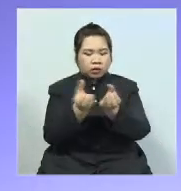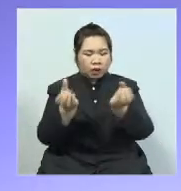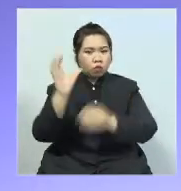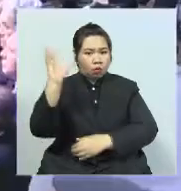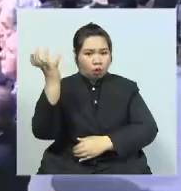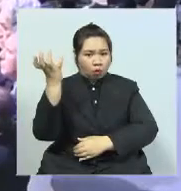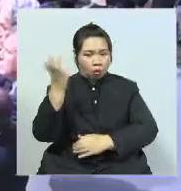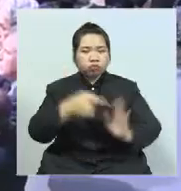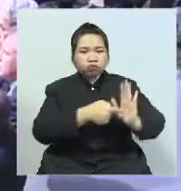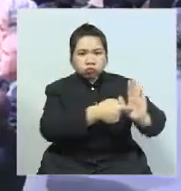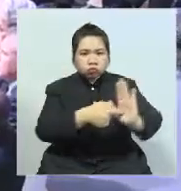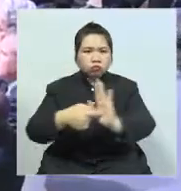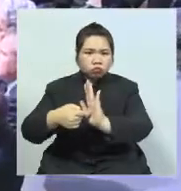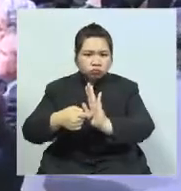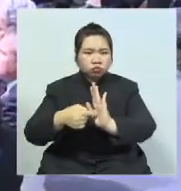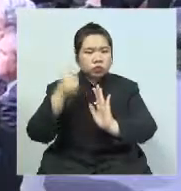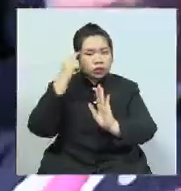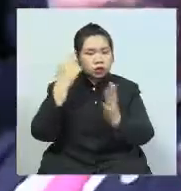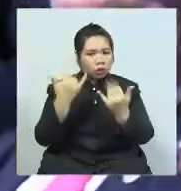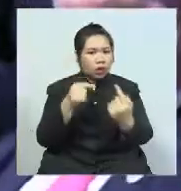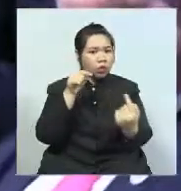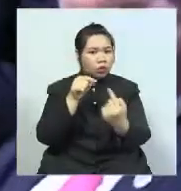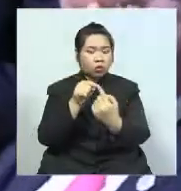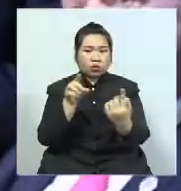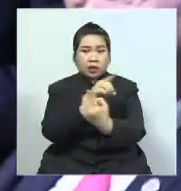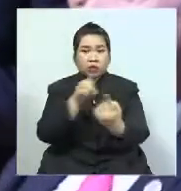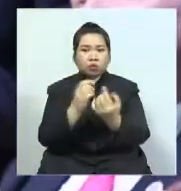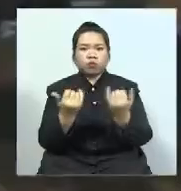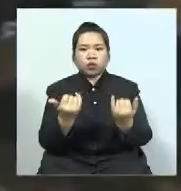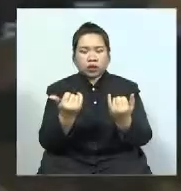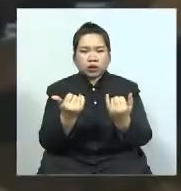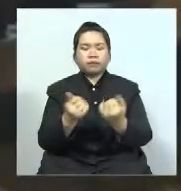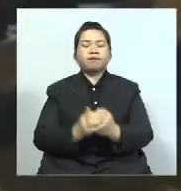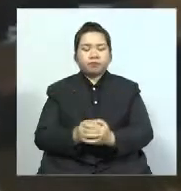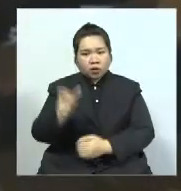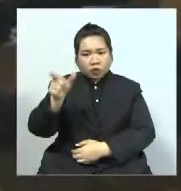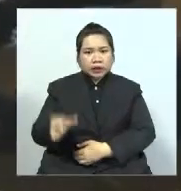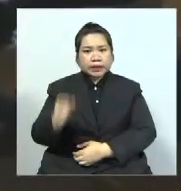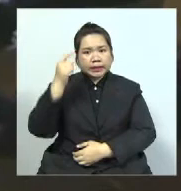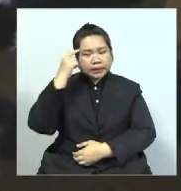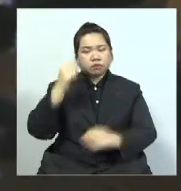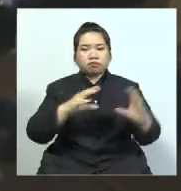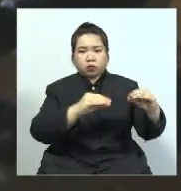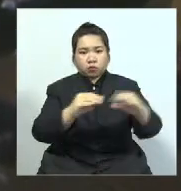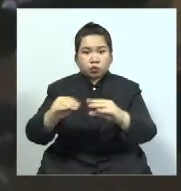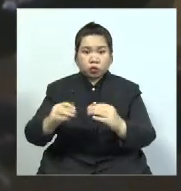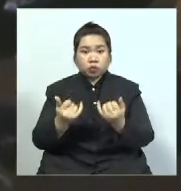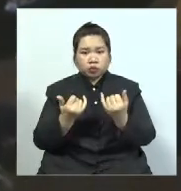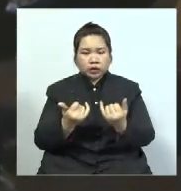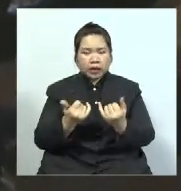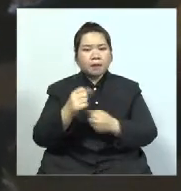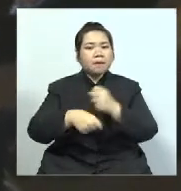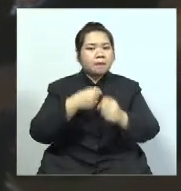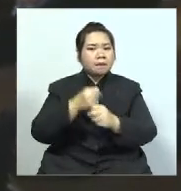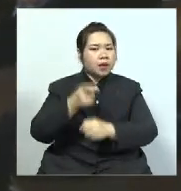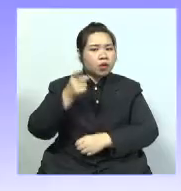ใหม่สามารถตอบโจทย์ความท้าทายในยุคปัจจุบันได้โดยฝรั่งเศสมุ่งหวังจะจัดการประชุมปารีสพีซฟอรัมทุกปีห